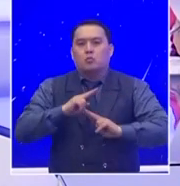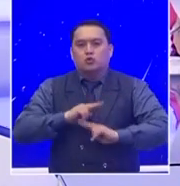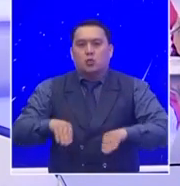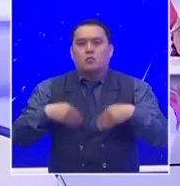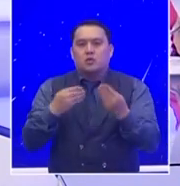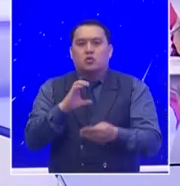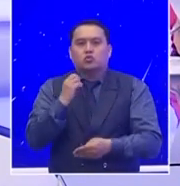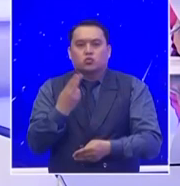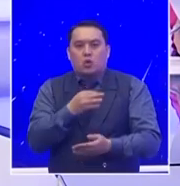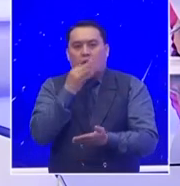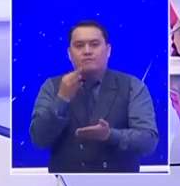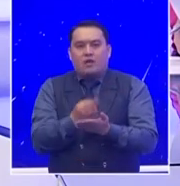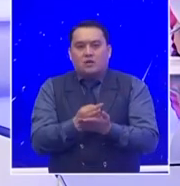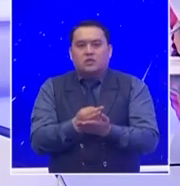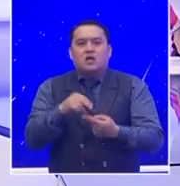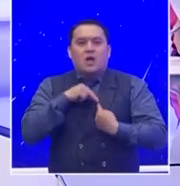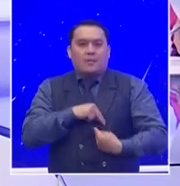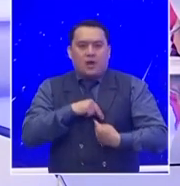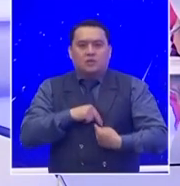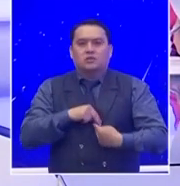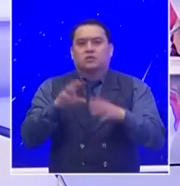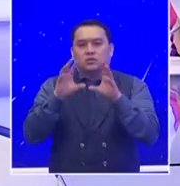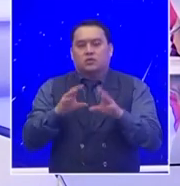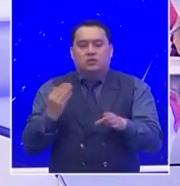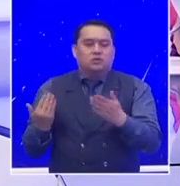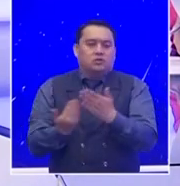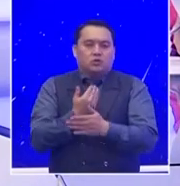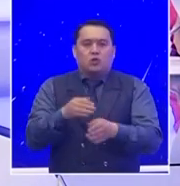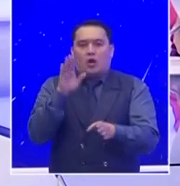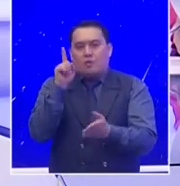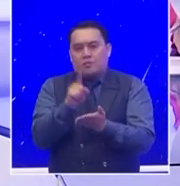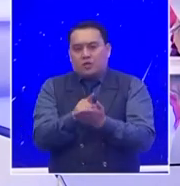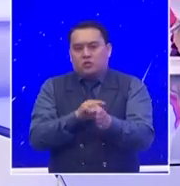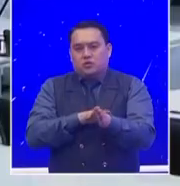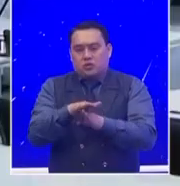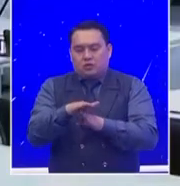берушілерге әлеуметтік жауапкершілік танытып, еңбек заңнамасын толық сақтауға міндетті.